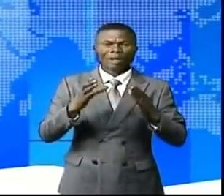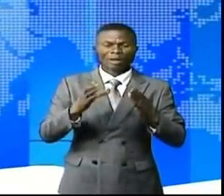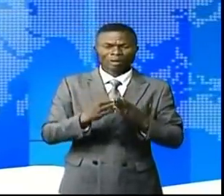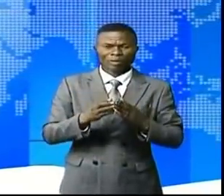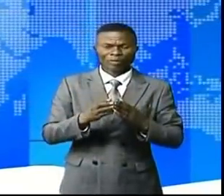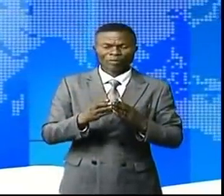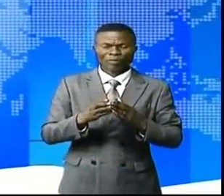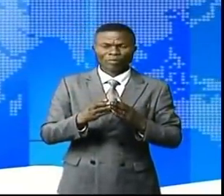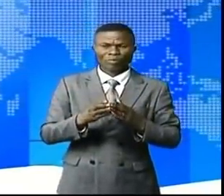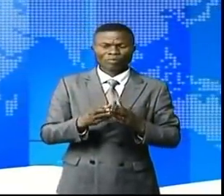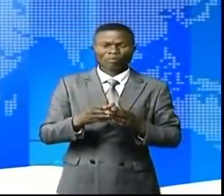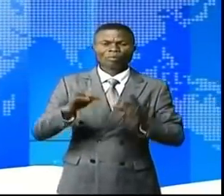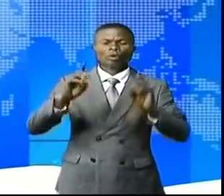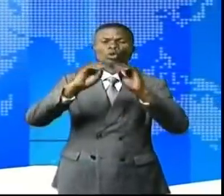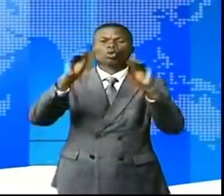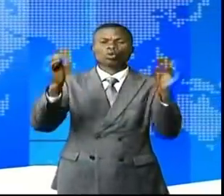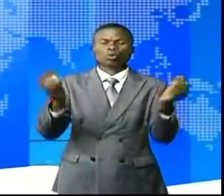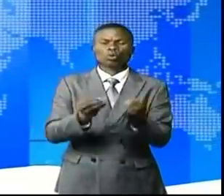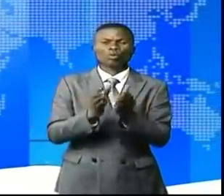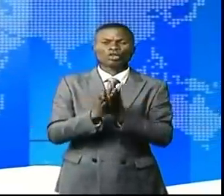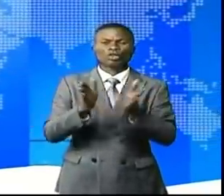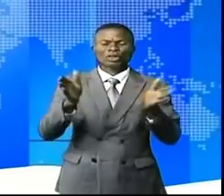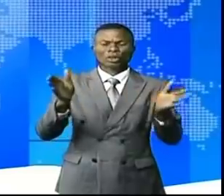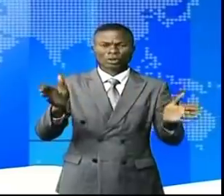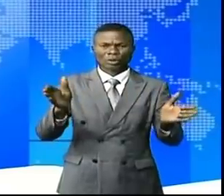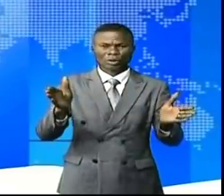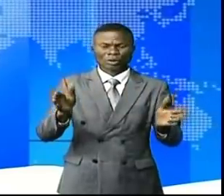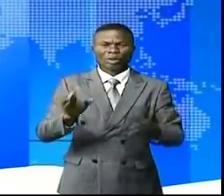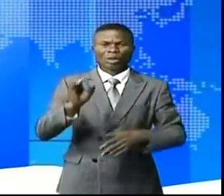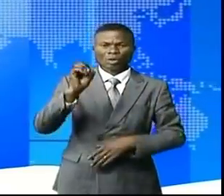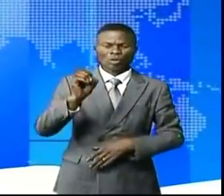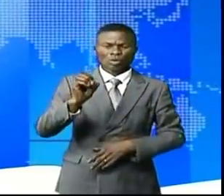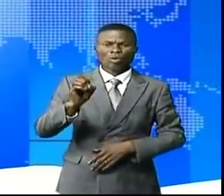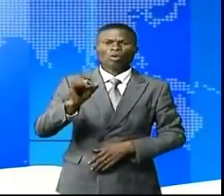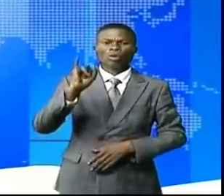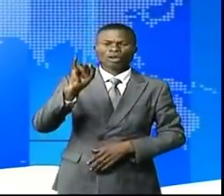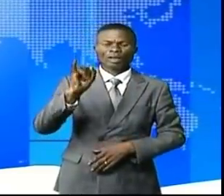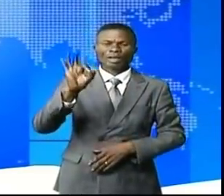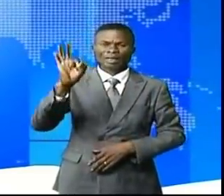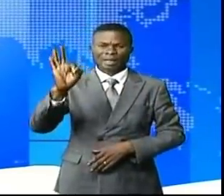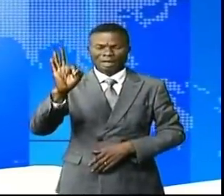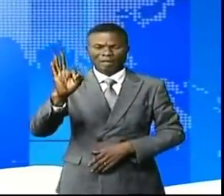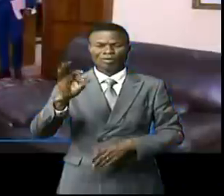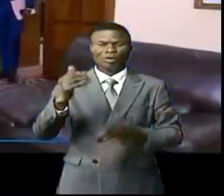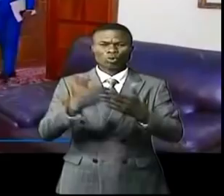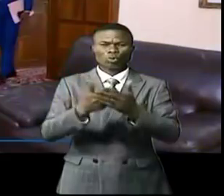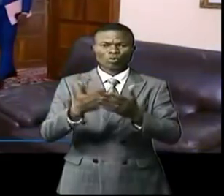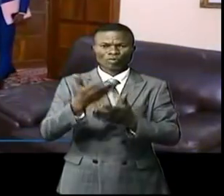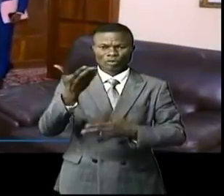le délégué général de l'OIF nouvellement nommé.